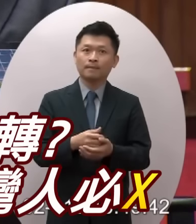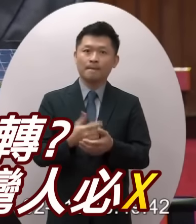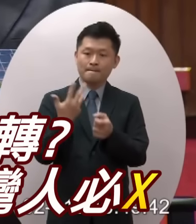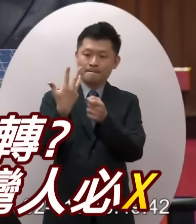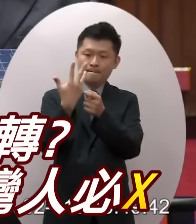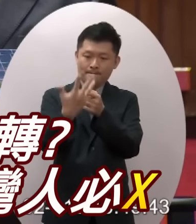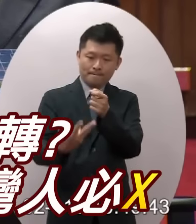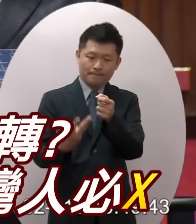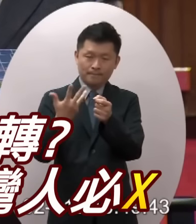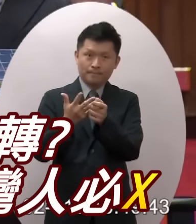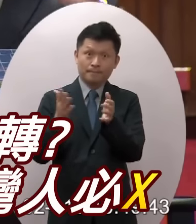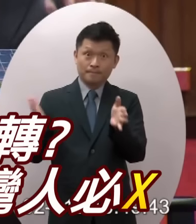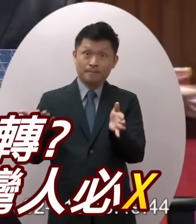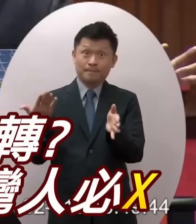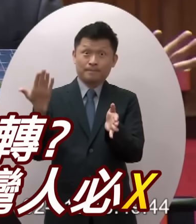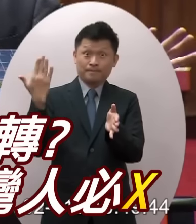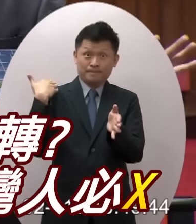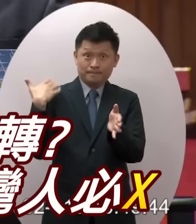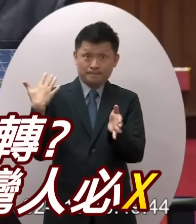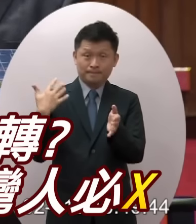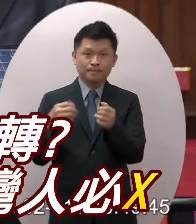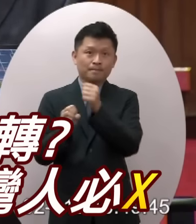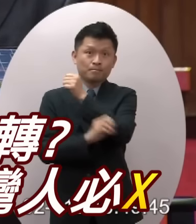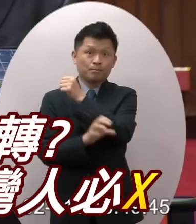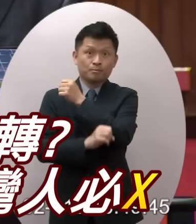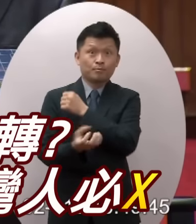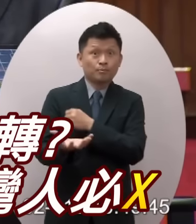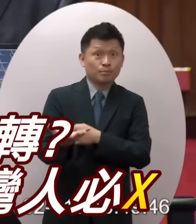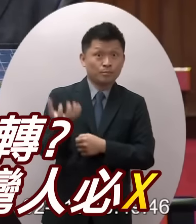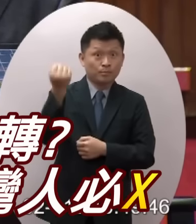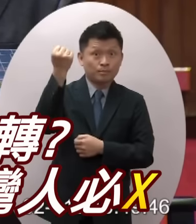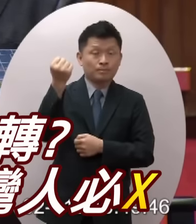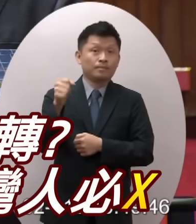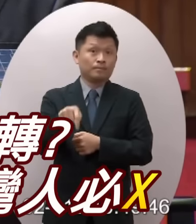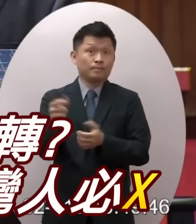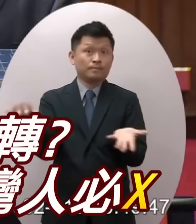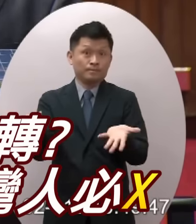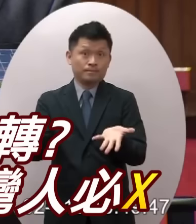啊，这碳权的代志。